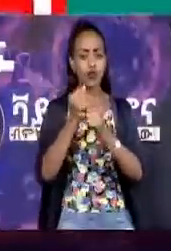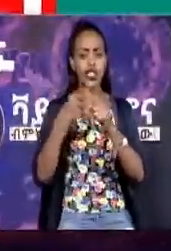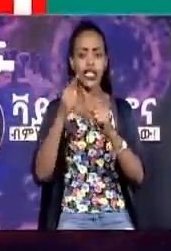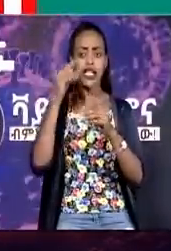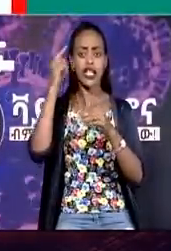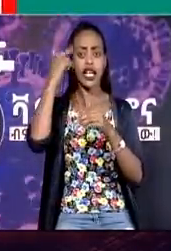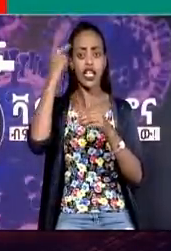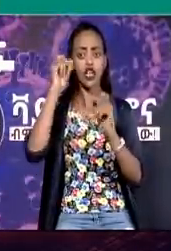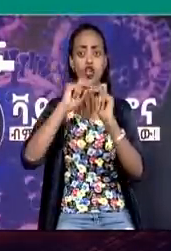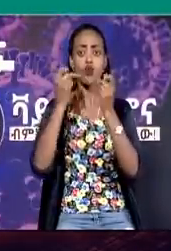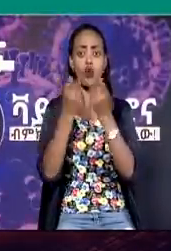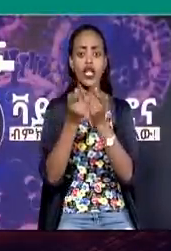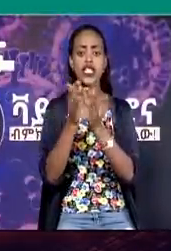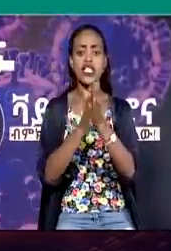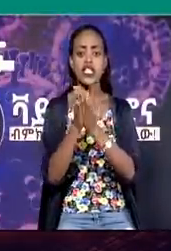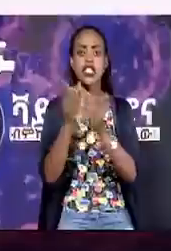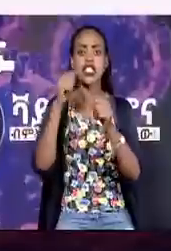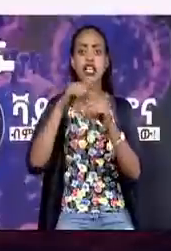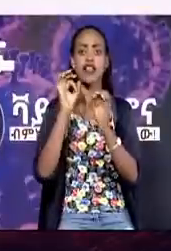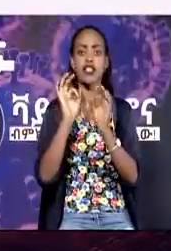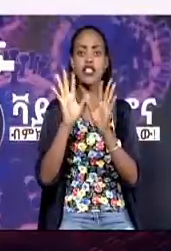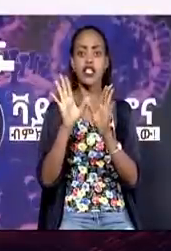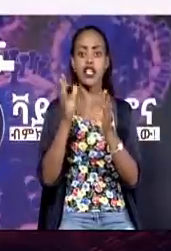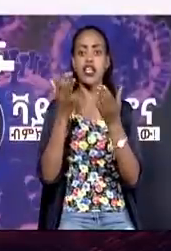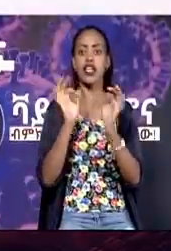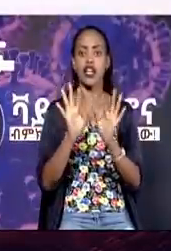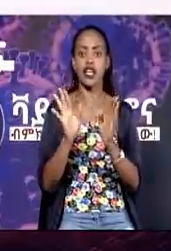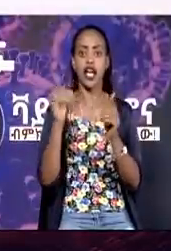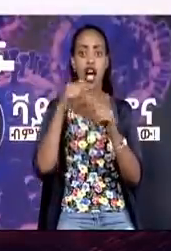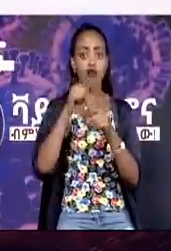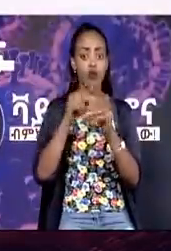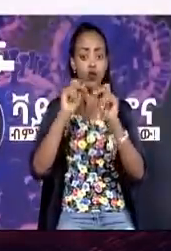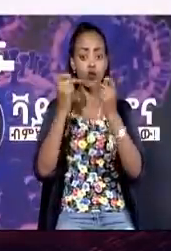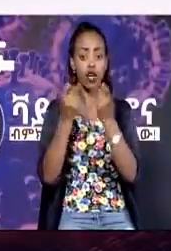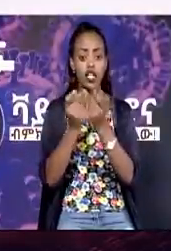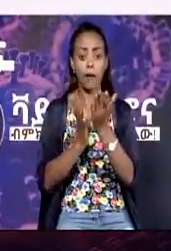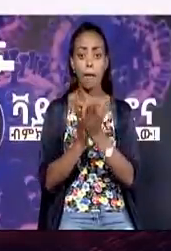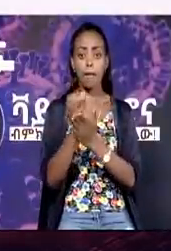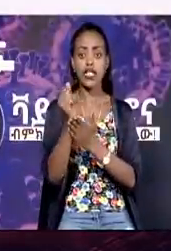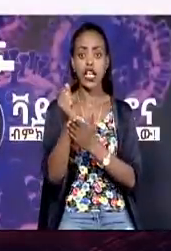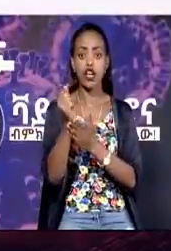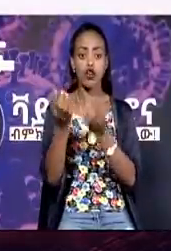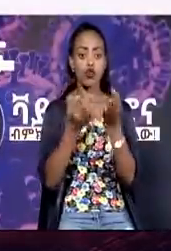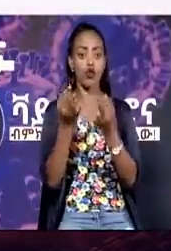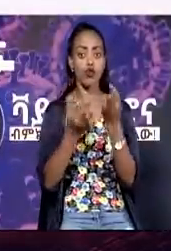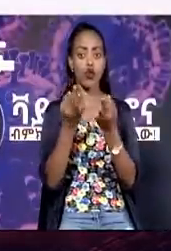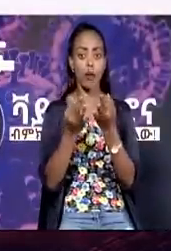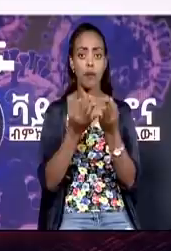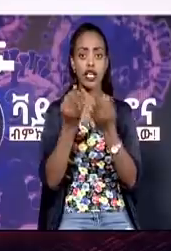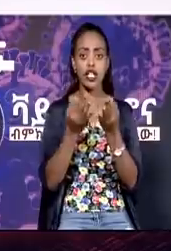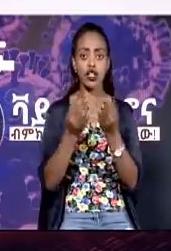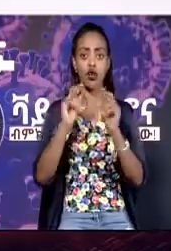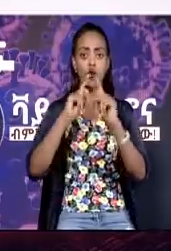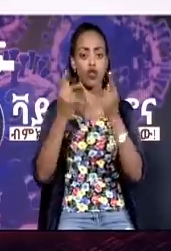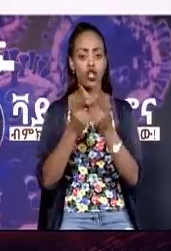ናይ ዲሞክራሲያዊነት ድሌት ክሳብ ሕዚ የለን። ድሌት እንድሕርዚ የለ ኣብቶም ዲሞክራሲያዊነት ንገልፀሎም መግለፅታት ፖለቲካዊ